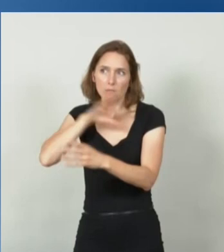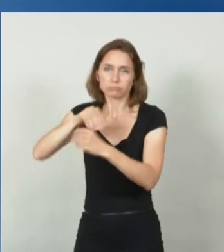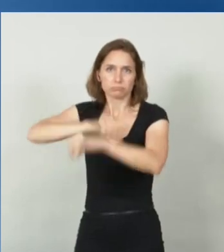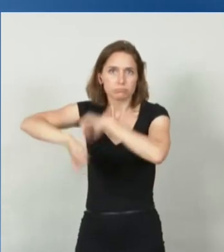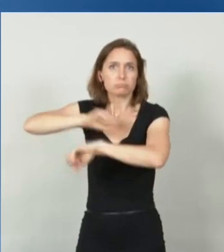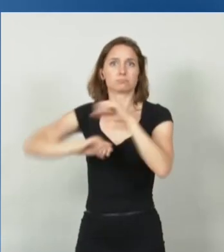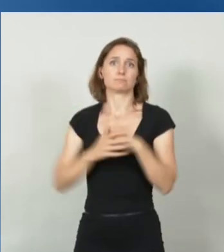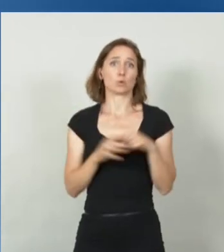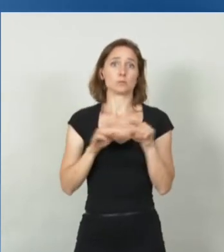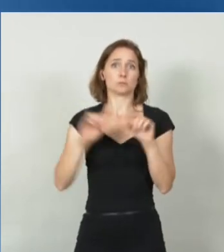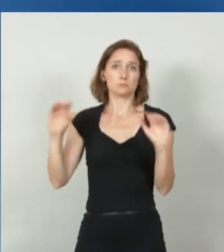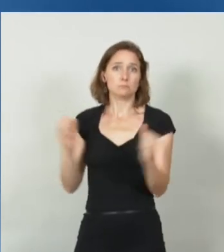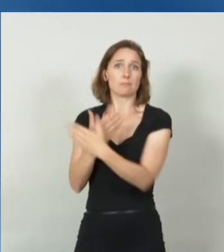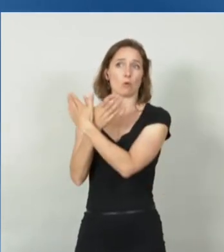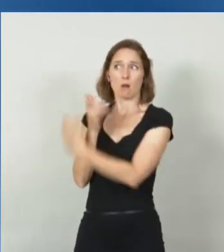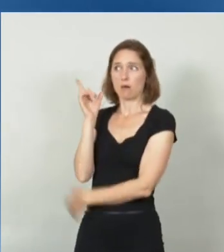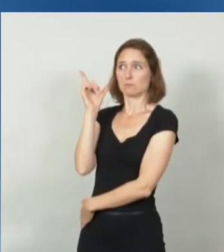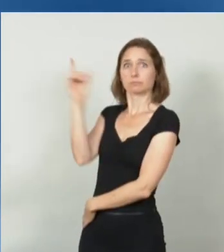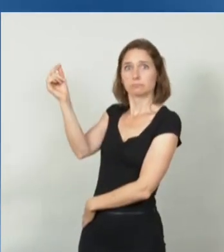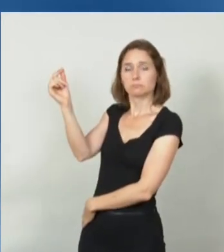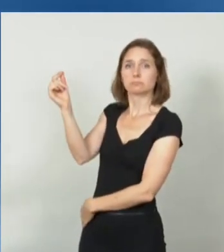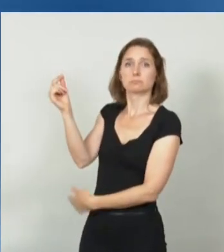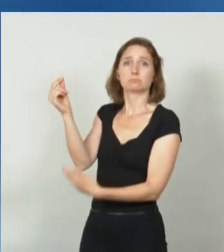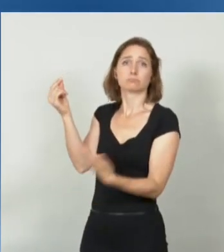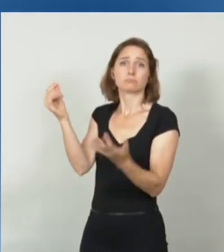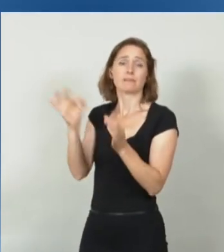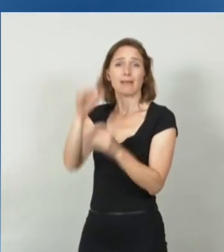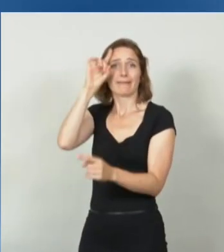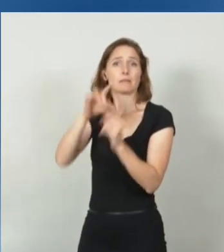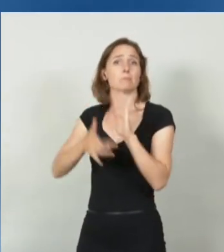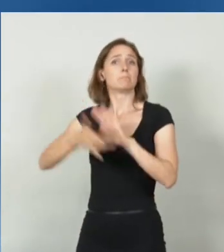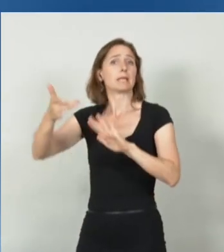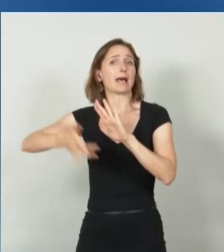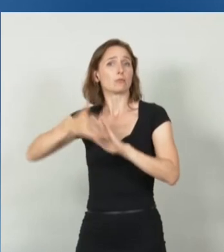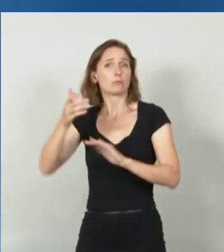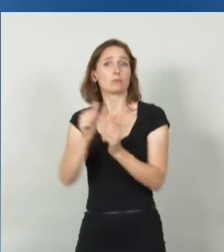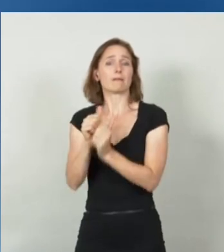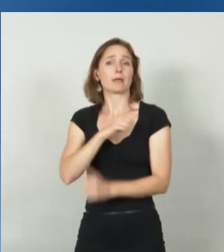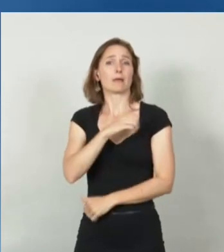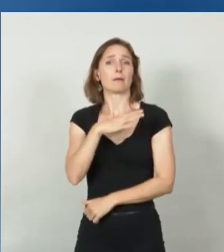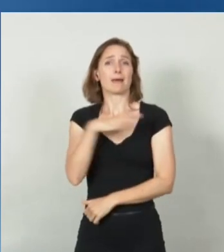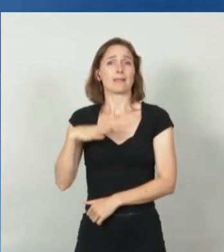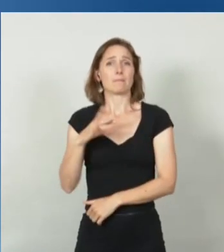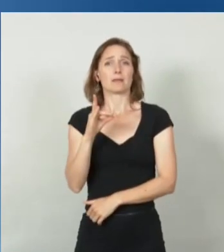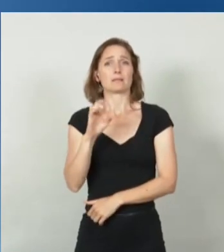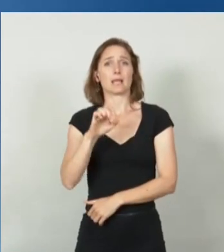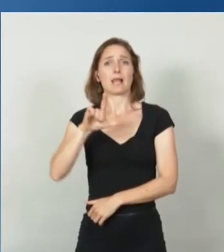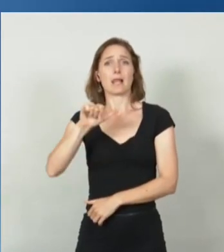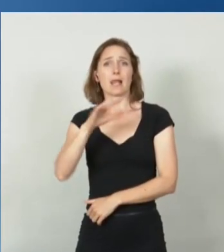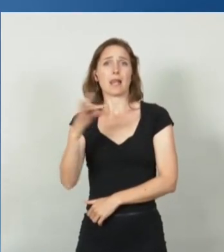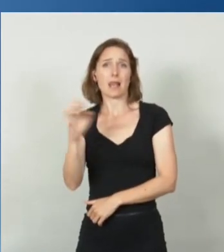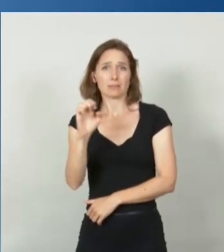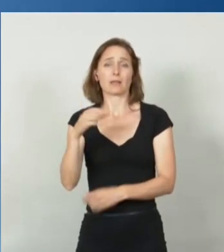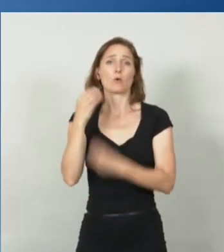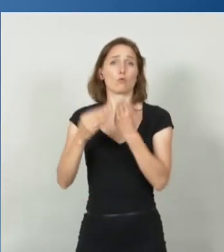nous étions ensemble sur une thématique migration avec Céline dellat et Pascal flouer la semaine dernière à la métropole